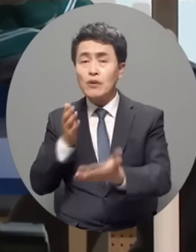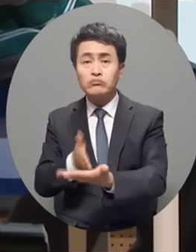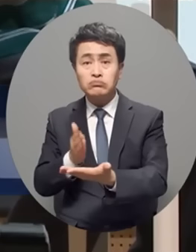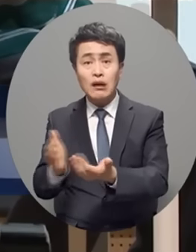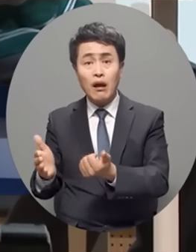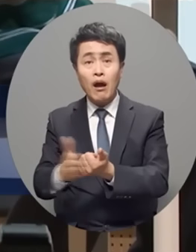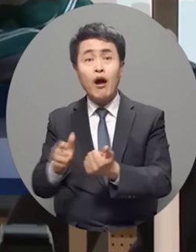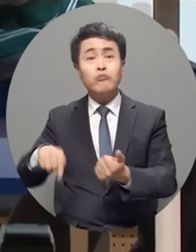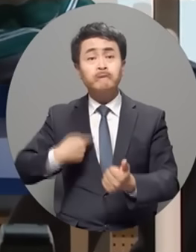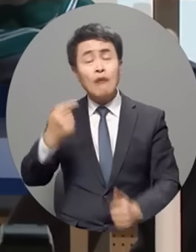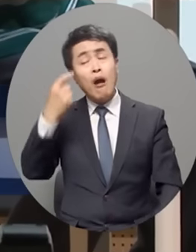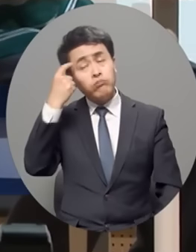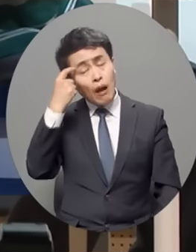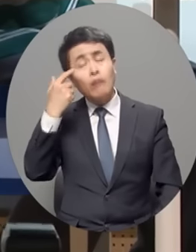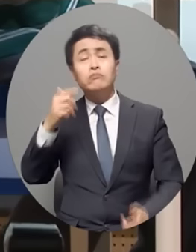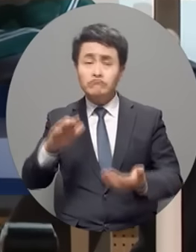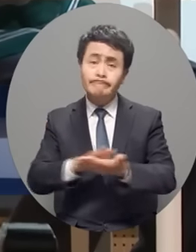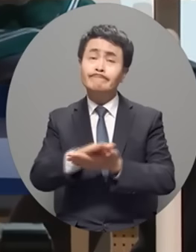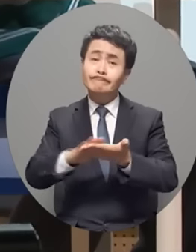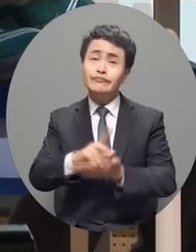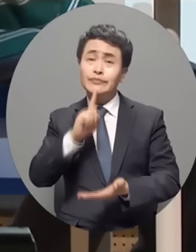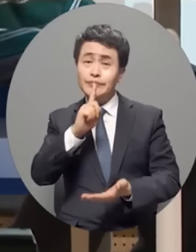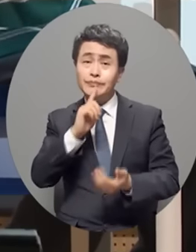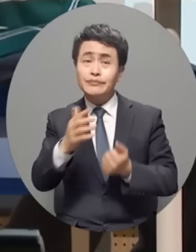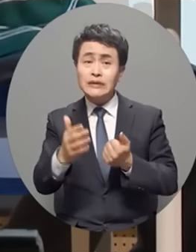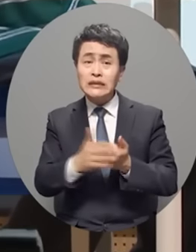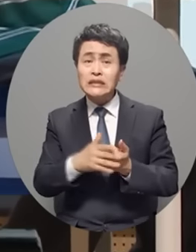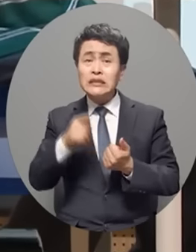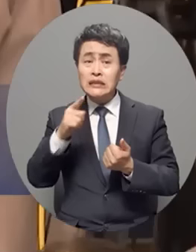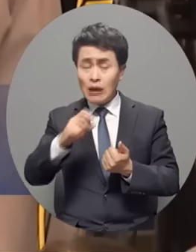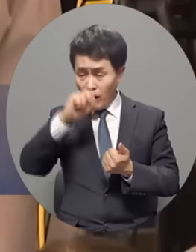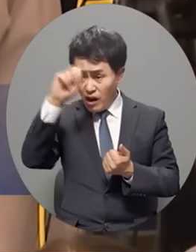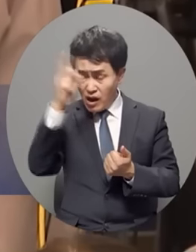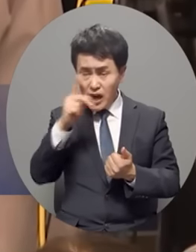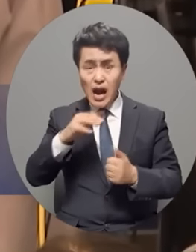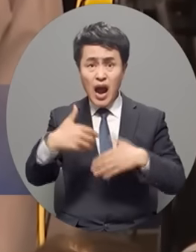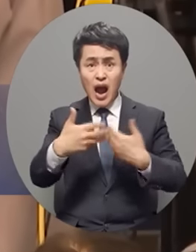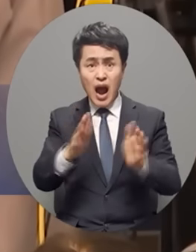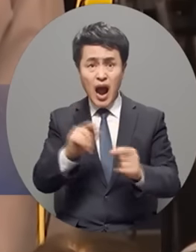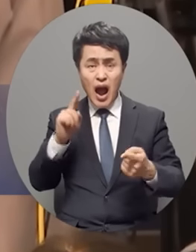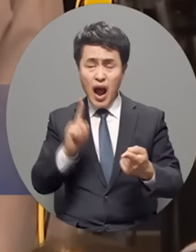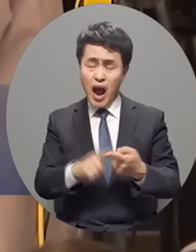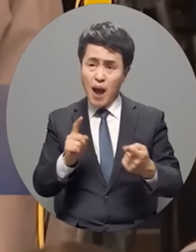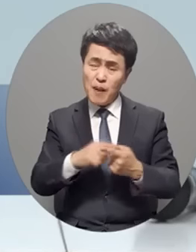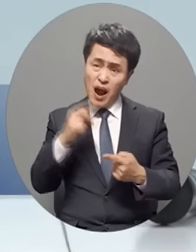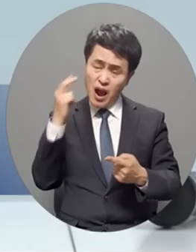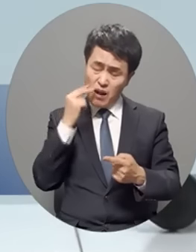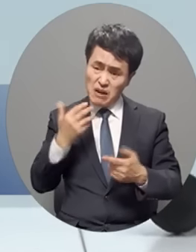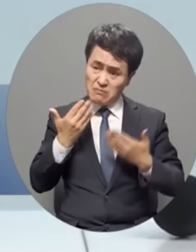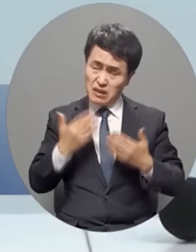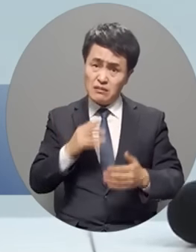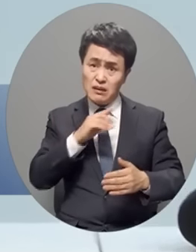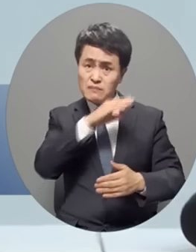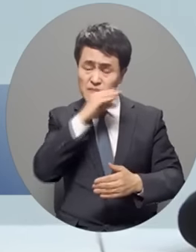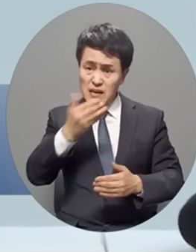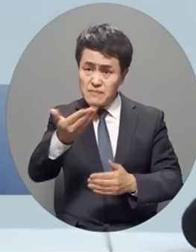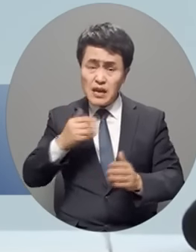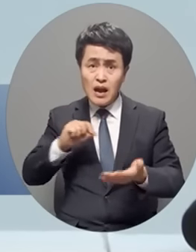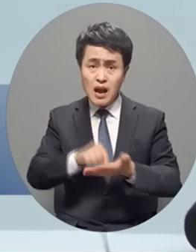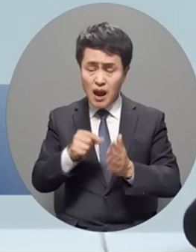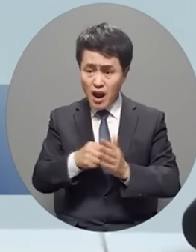상상해 그 노는 그러니까. 얘기예요 그냥 뭐 그거를 갑자기 진지병 환자처럼 뭔가로 막 포장해가지고